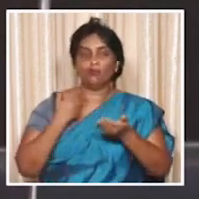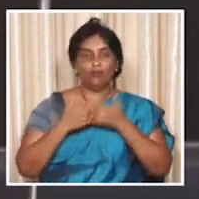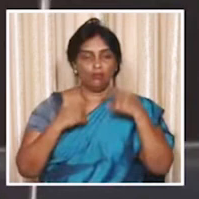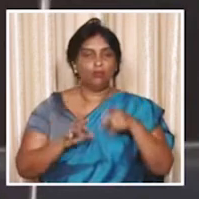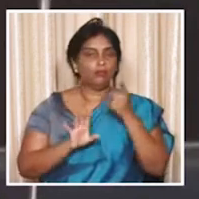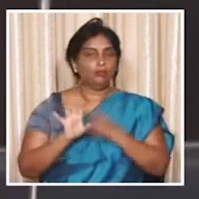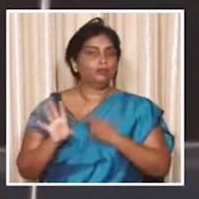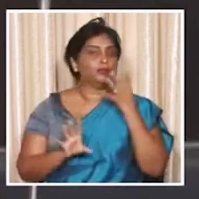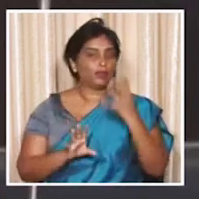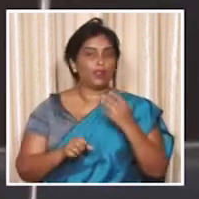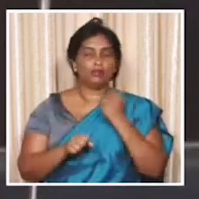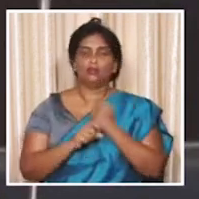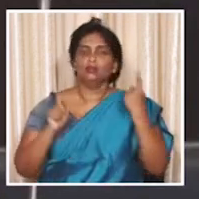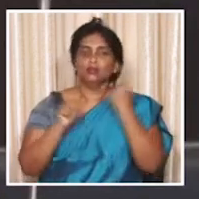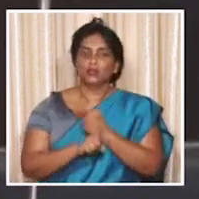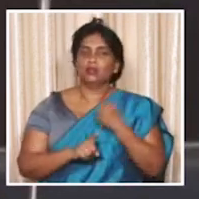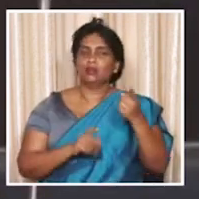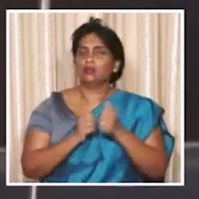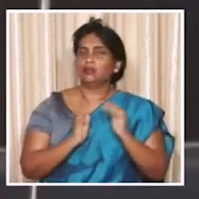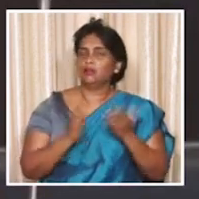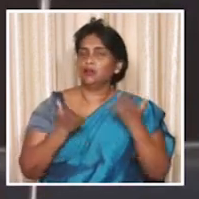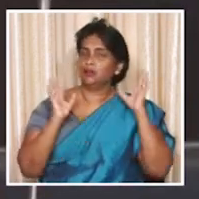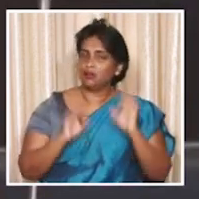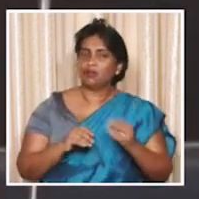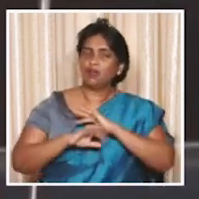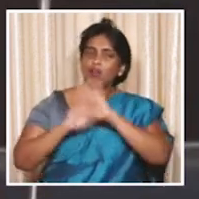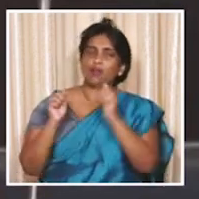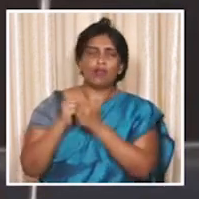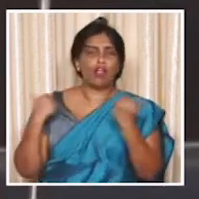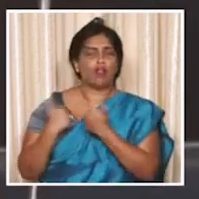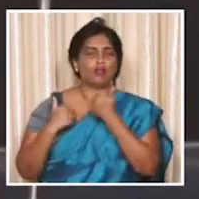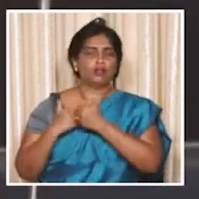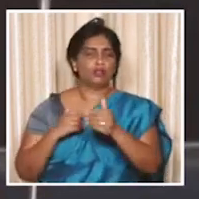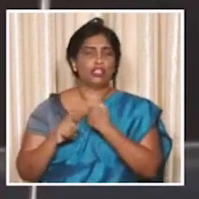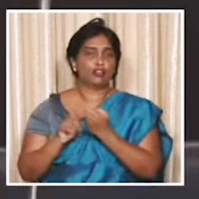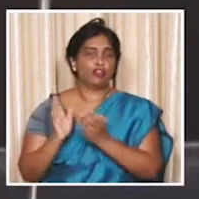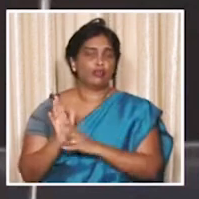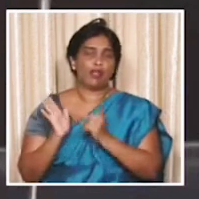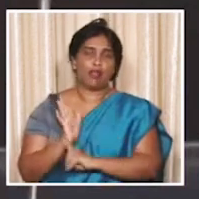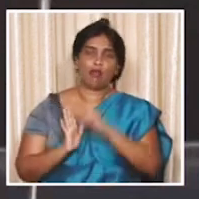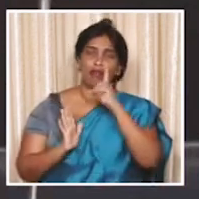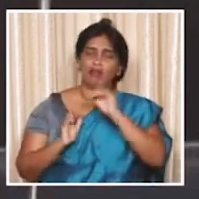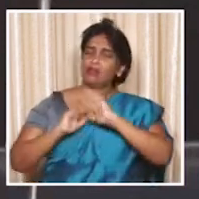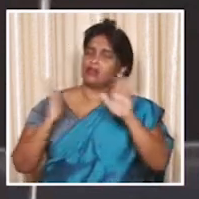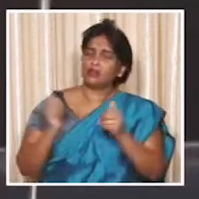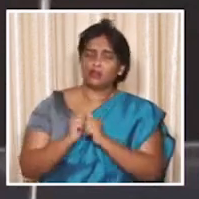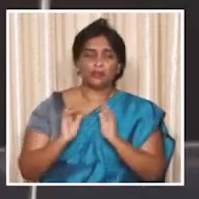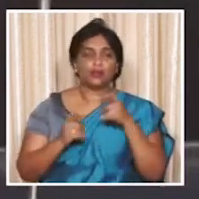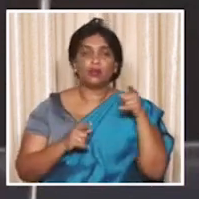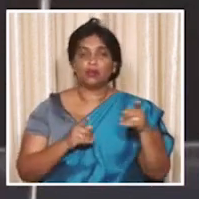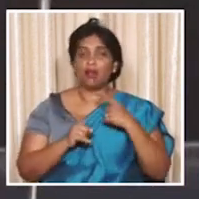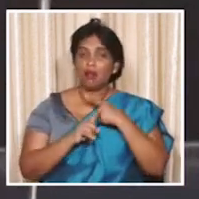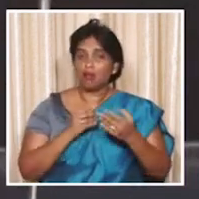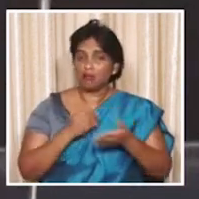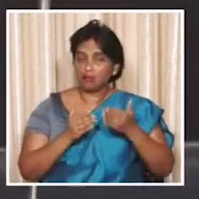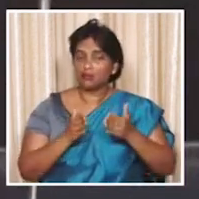දැන් අවුරුදු 4ක් ආණ්ඩු මාරුනාම ඕකත් පටන් ගන්න නැතුව අනිත් වැඩ ඔක්කොම අලුතෙන් පටන් ගත්තා. කිලෝමීටර් ලක්ෂයක් පටන් ගත්තා. එක එක වැඩ පටන් ගත්තා. මේක